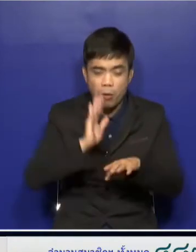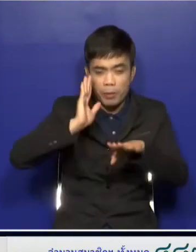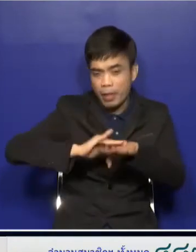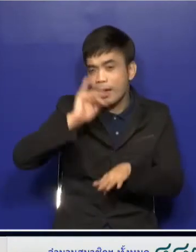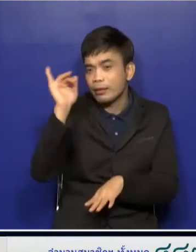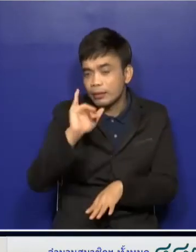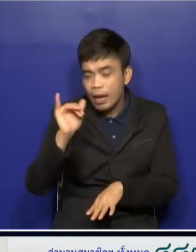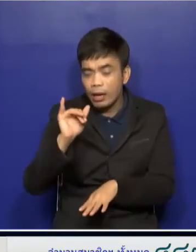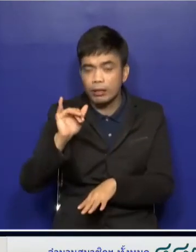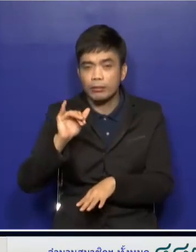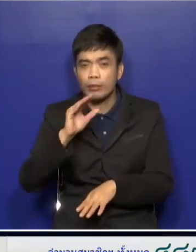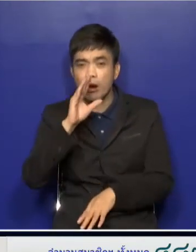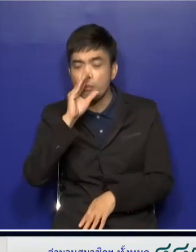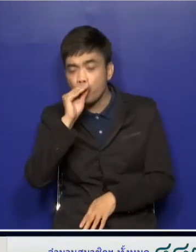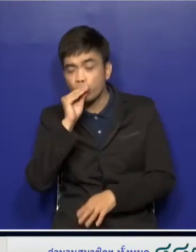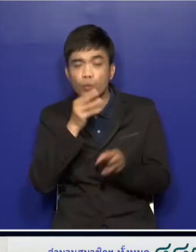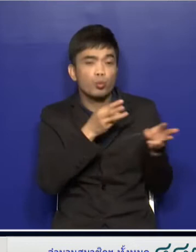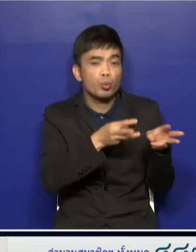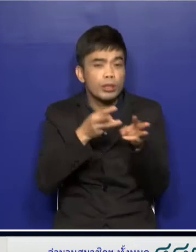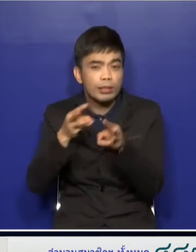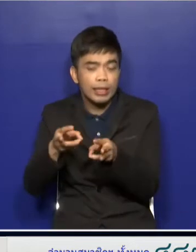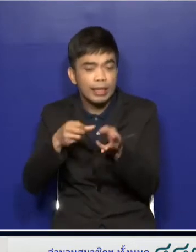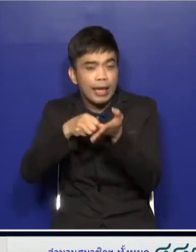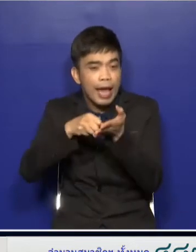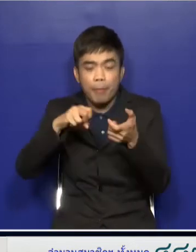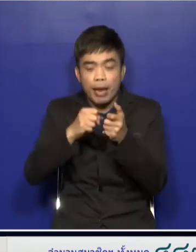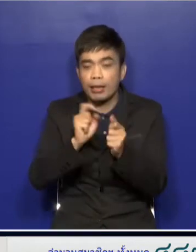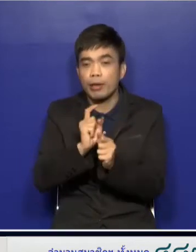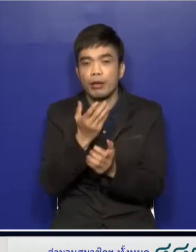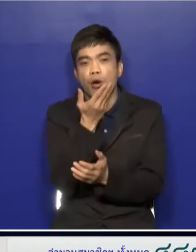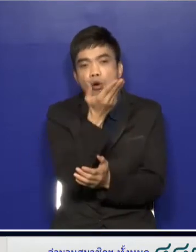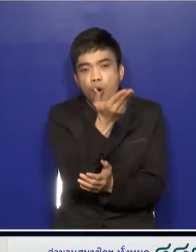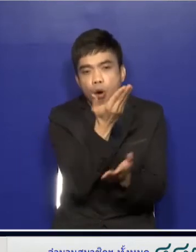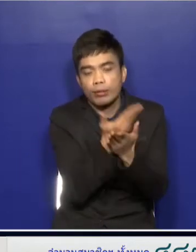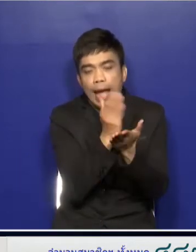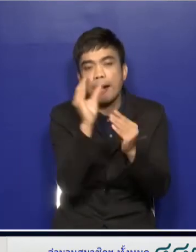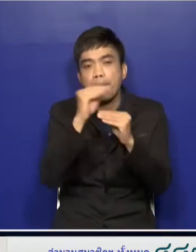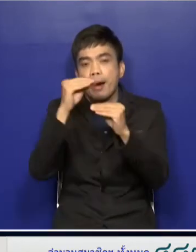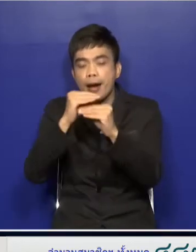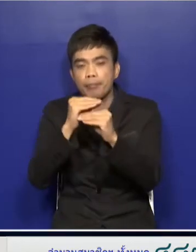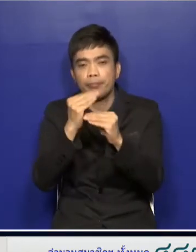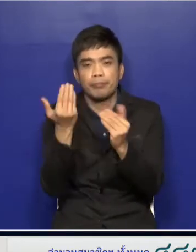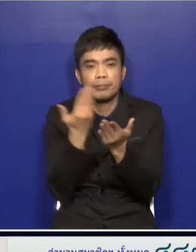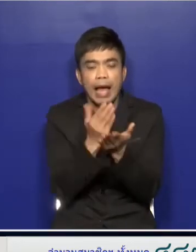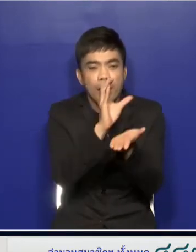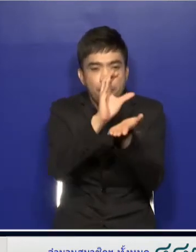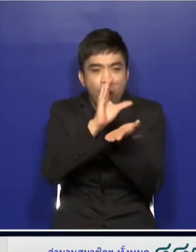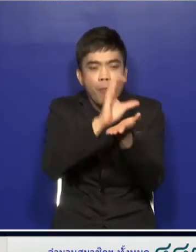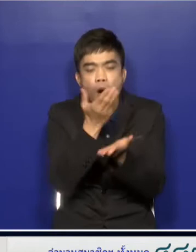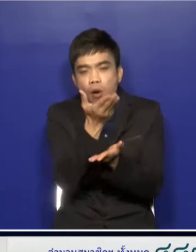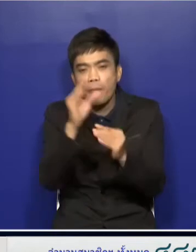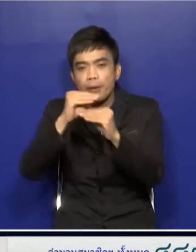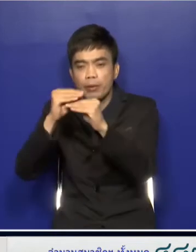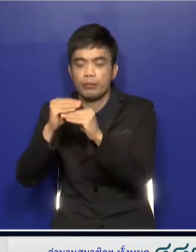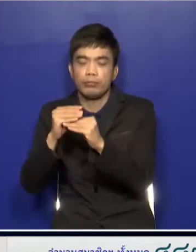ชี่ยวชาญวิธีแก้ปัญหาก็คือของงบเพิ่มครับแล้วมันก็จะวนกันไปอยู่อย่างเงี้ยครับวันนี้เนี่ยในกรรมธิ